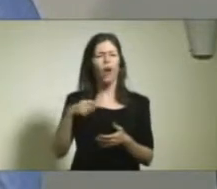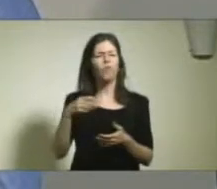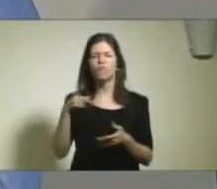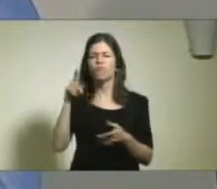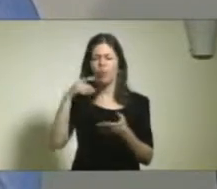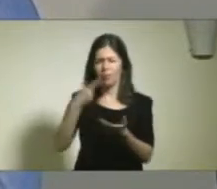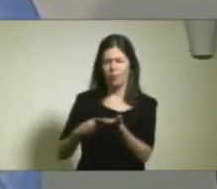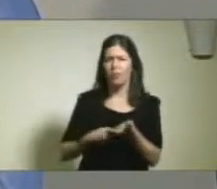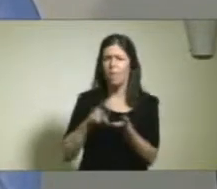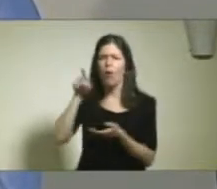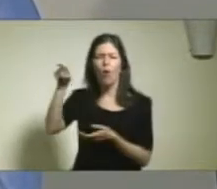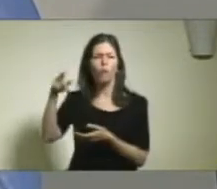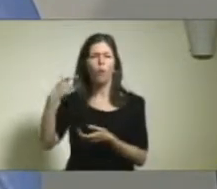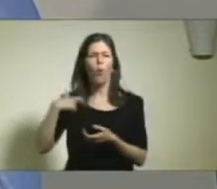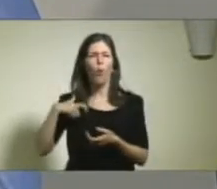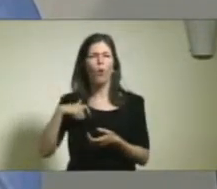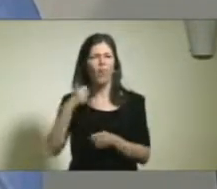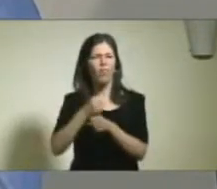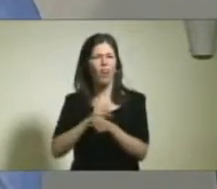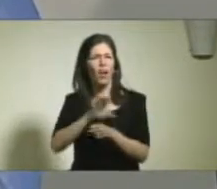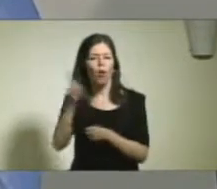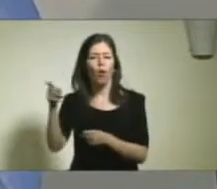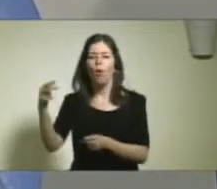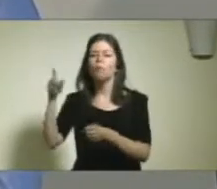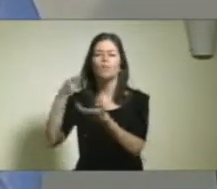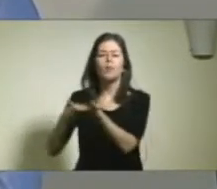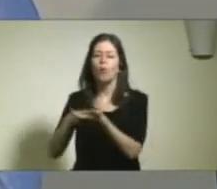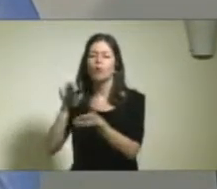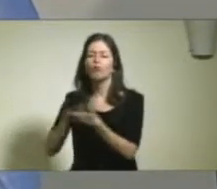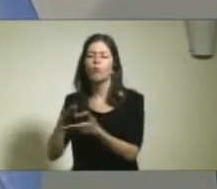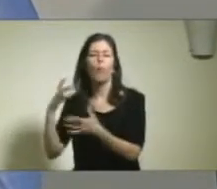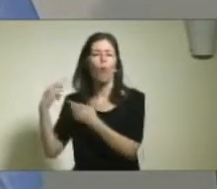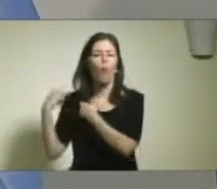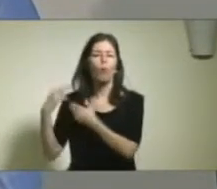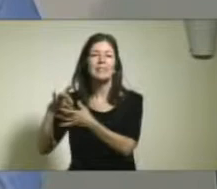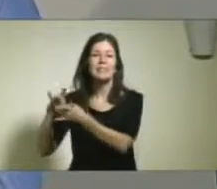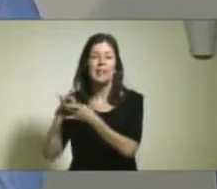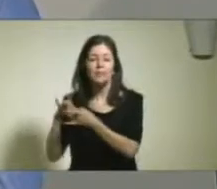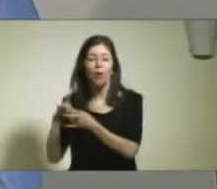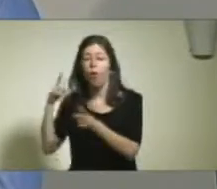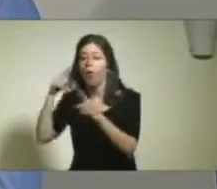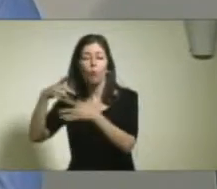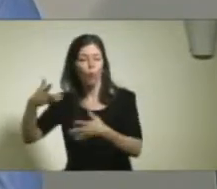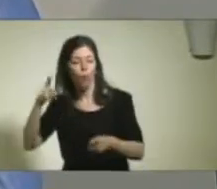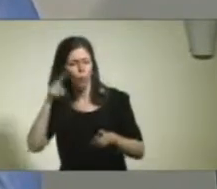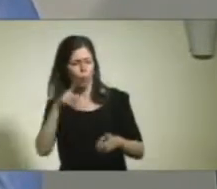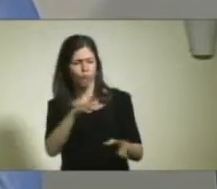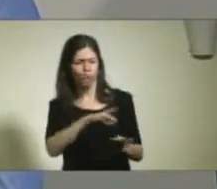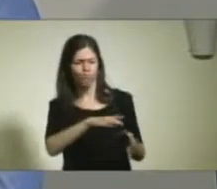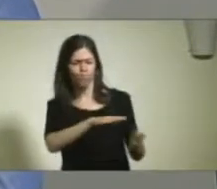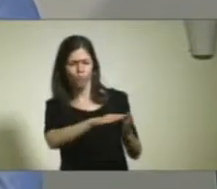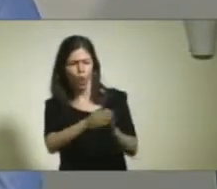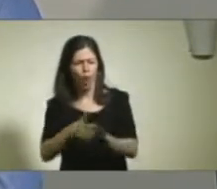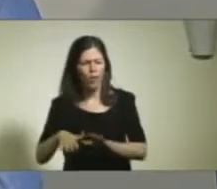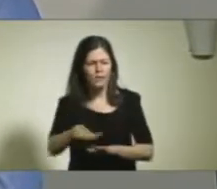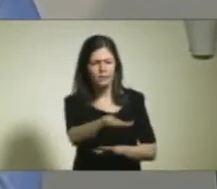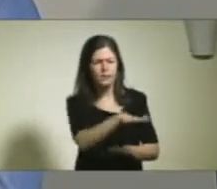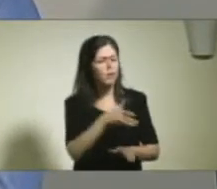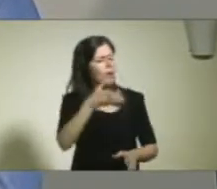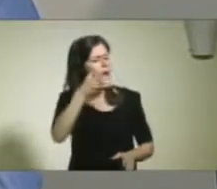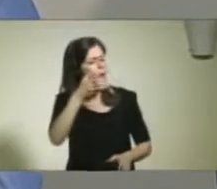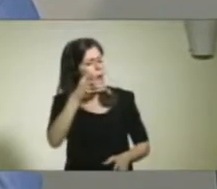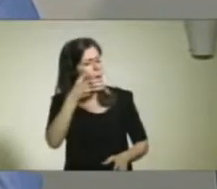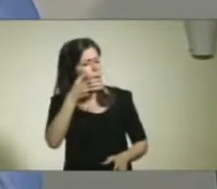rôle du syndicat. Il s'agit en fait d'écouter les gens dans les collectivités sur les meilleures méthodes pour riposter et